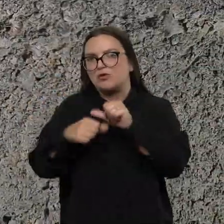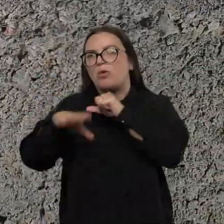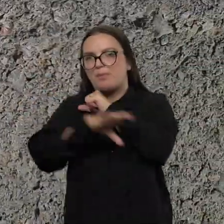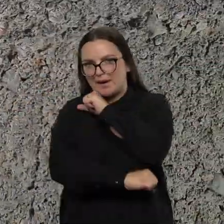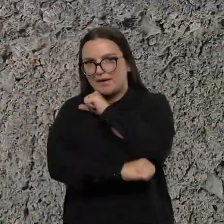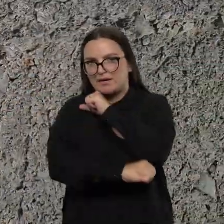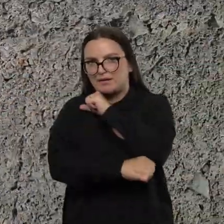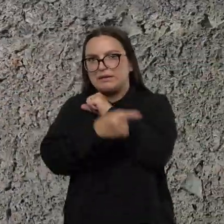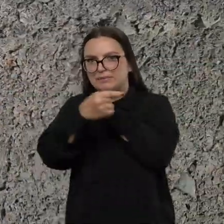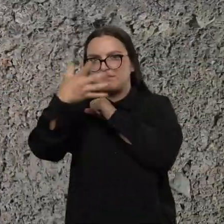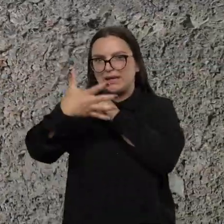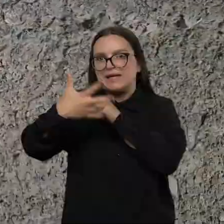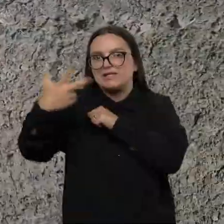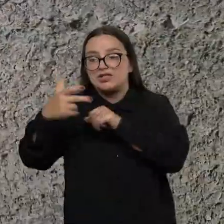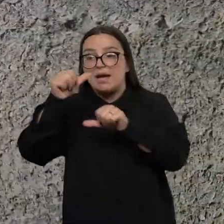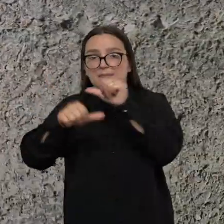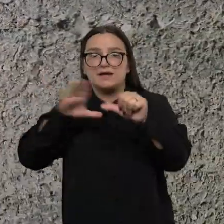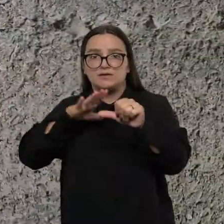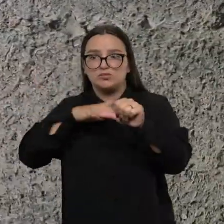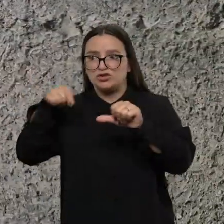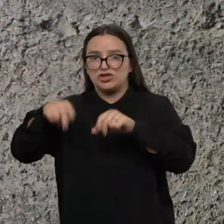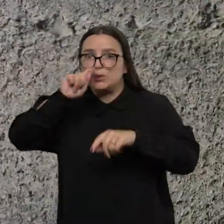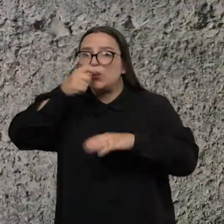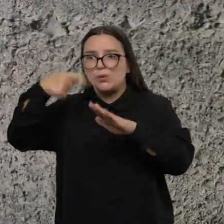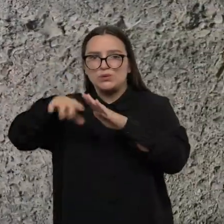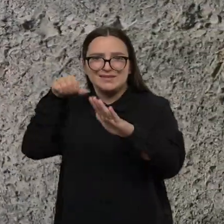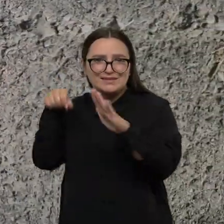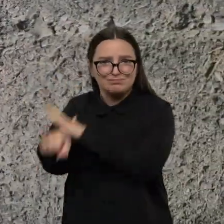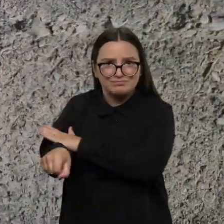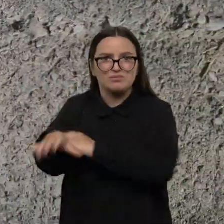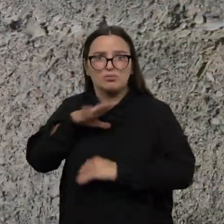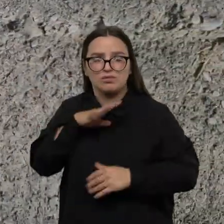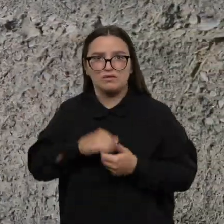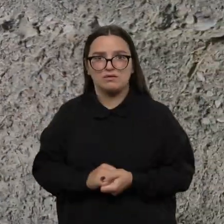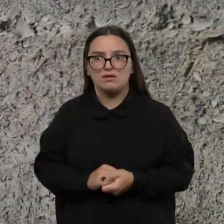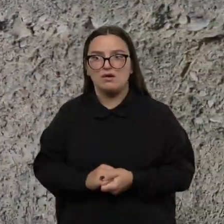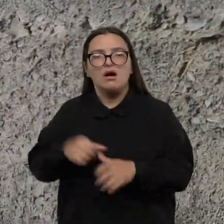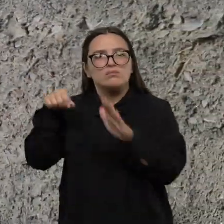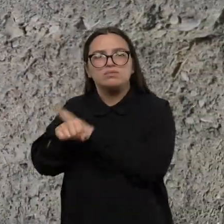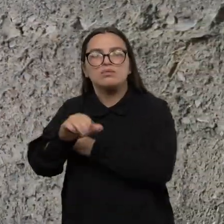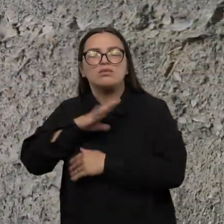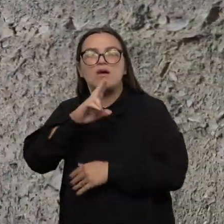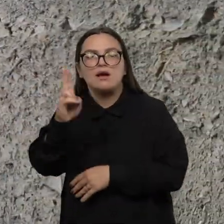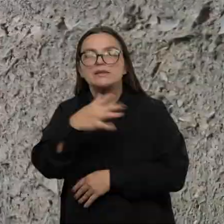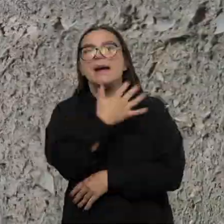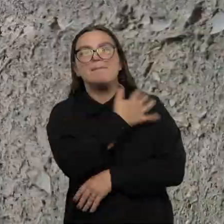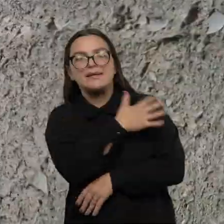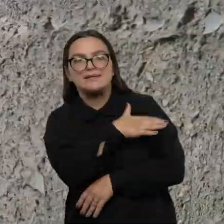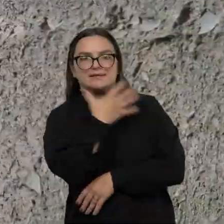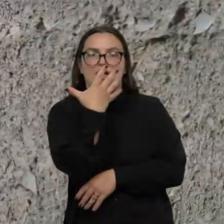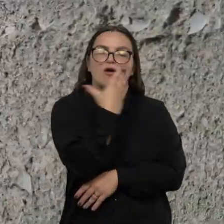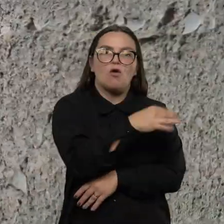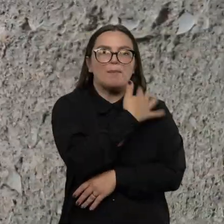pabaigoje, 53 metais šiame rūsyje buvo kalinami. Ir čia kalinami buvo